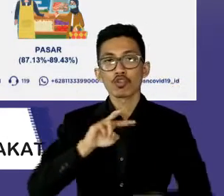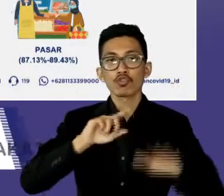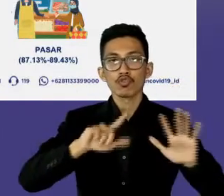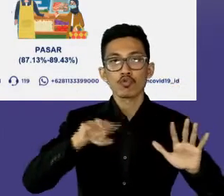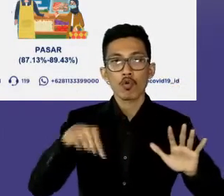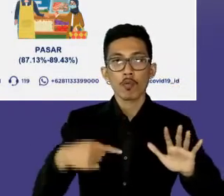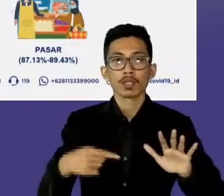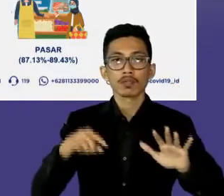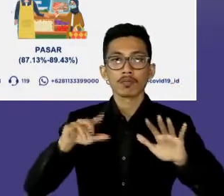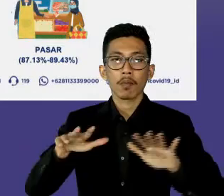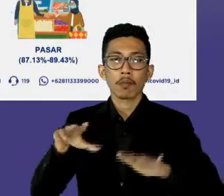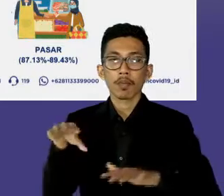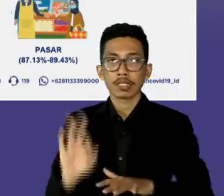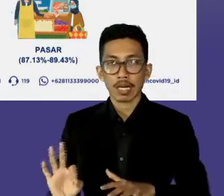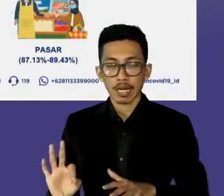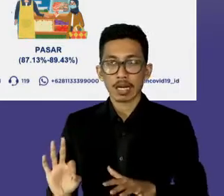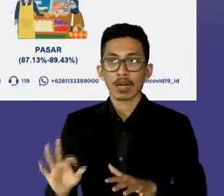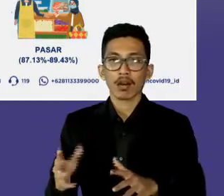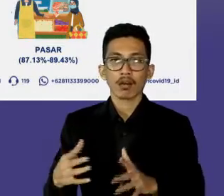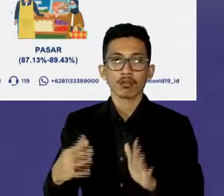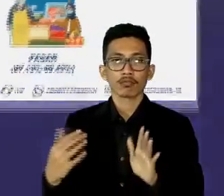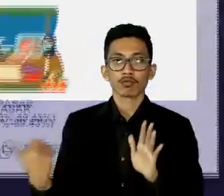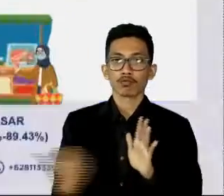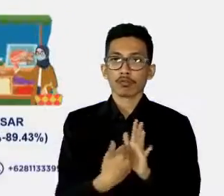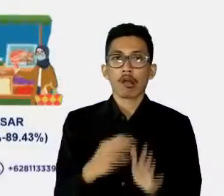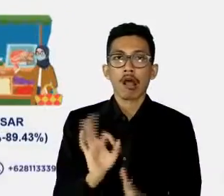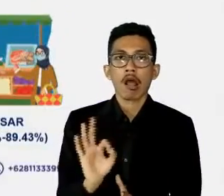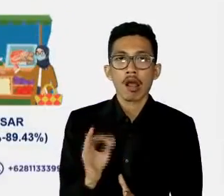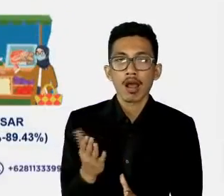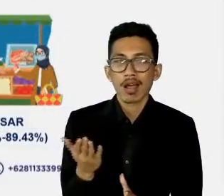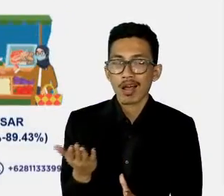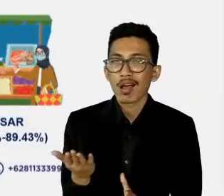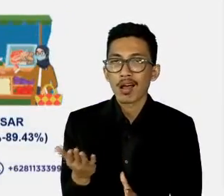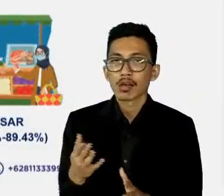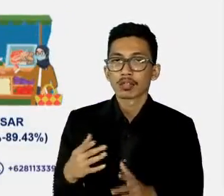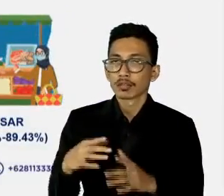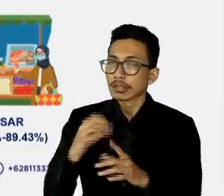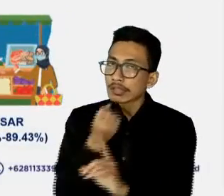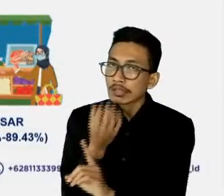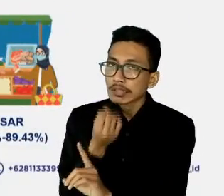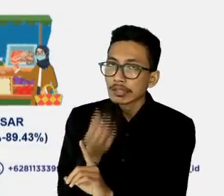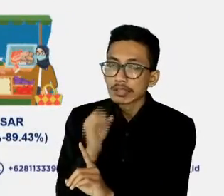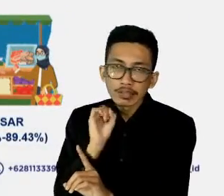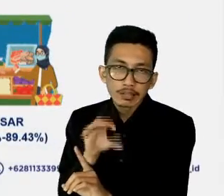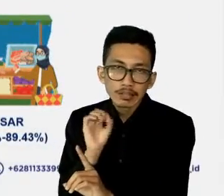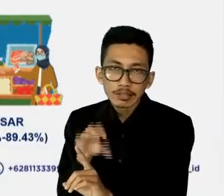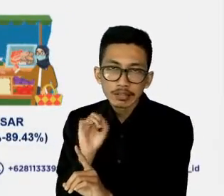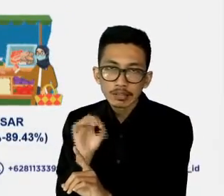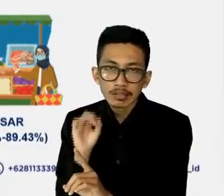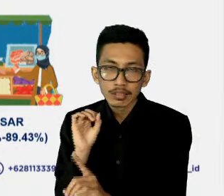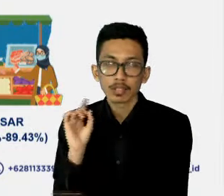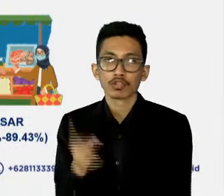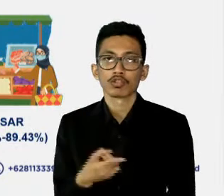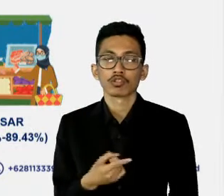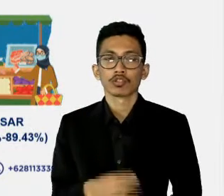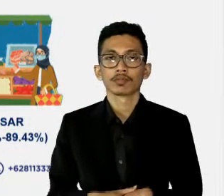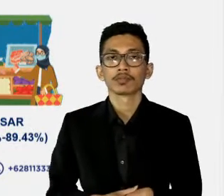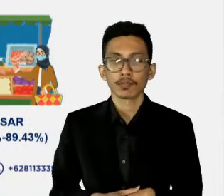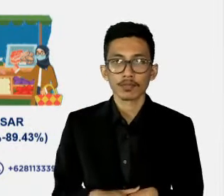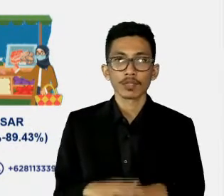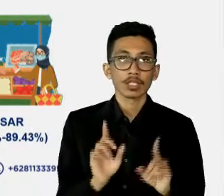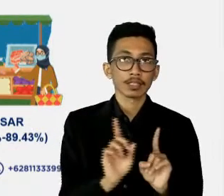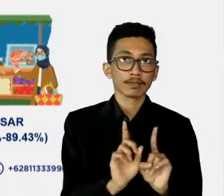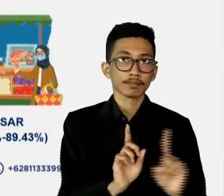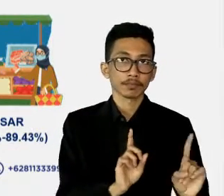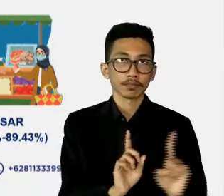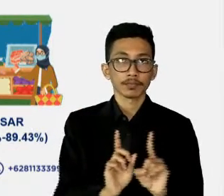27,29% kelurahan dan desa yang angka kepatuhannya rendah, yang harus kita dorong agar lebih patuh dalam menggunakan masker. Sedangkan untuk menjaga jarak, di